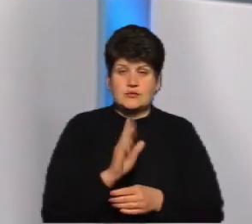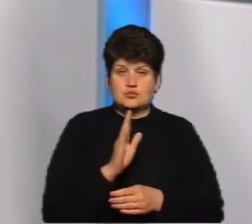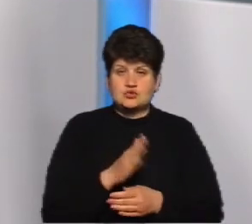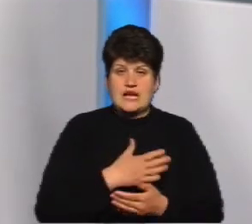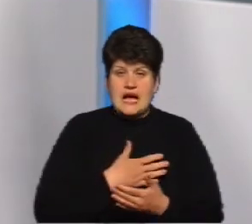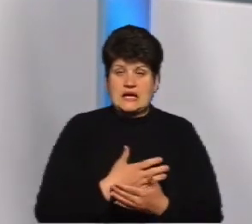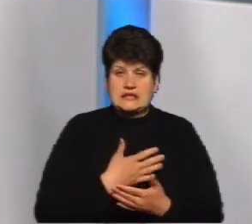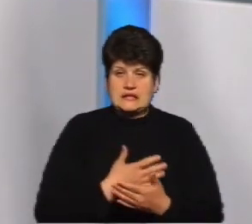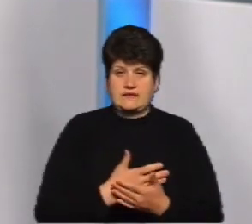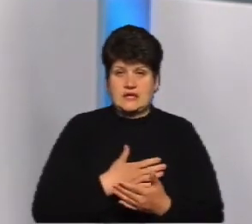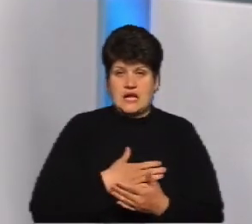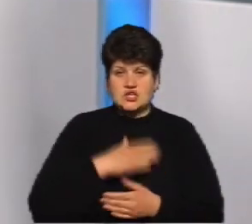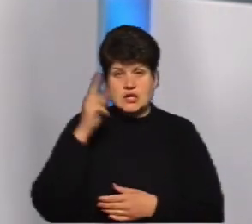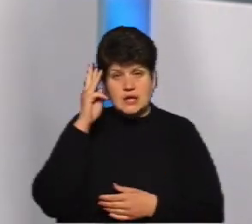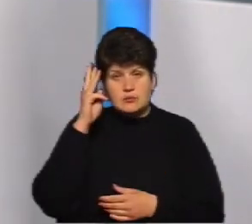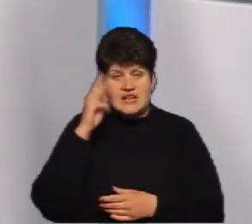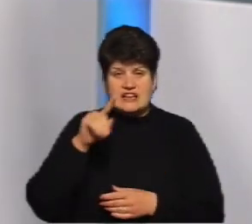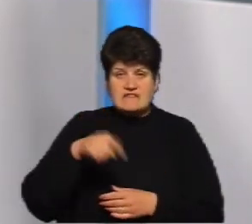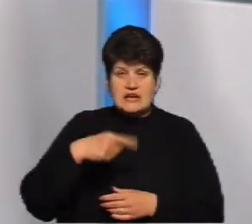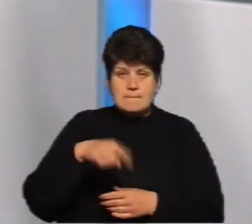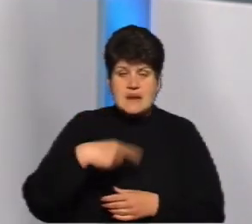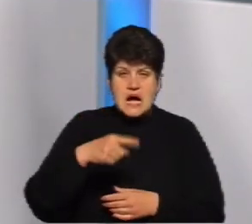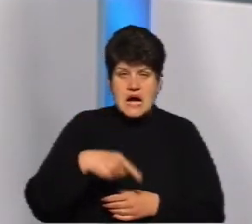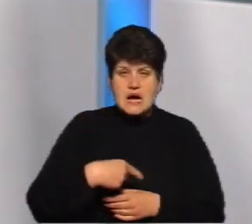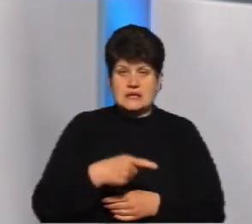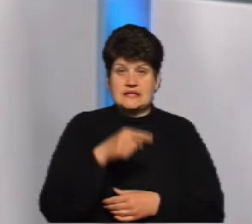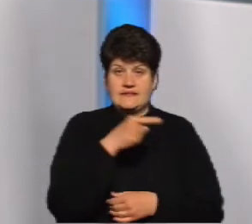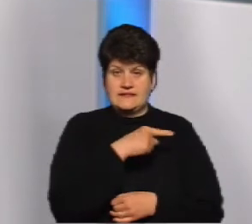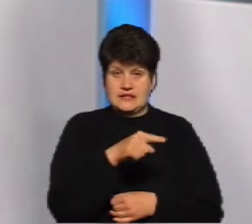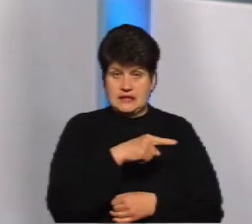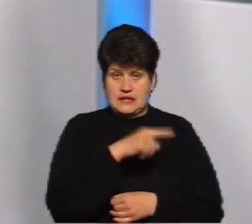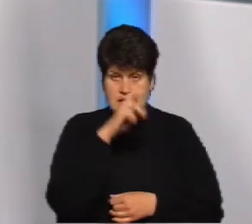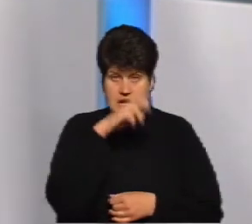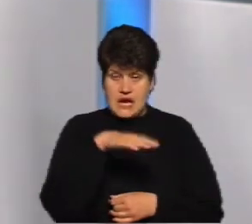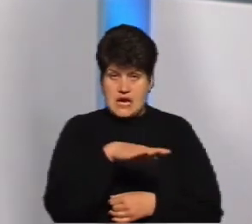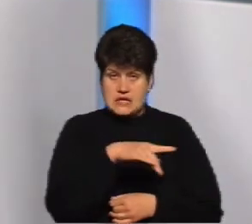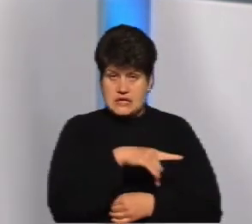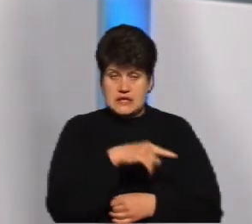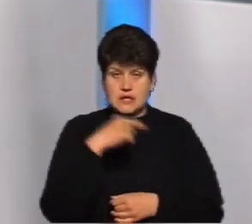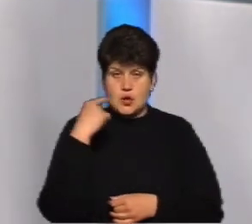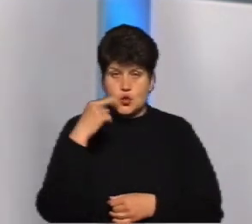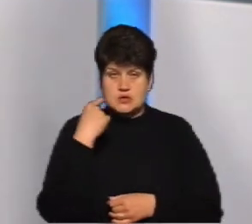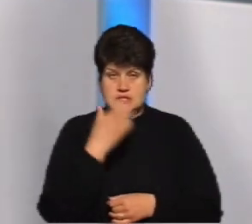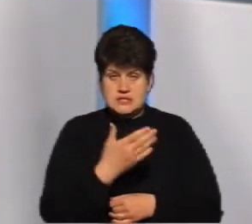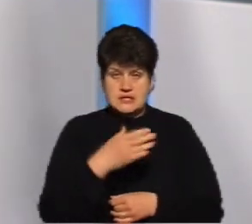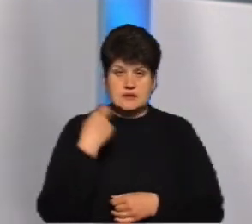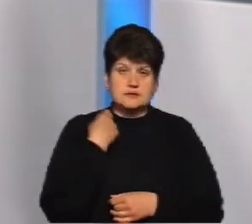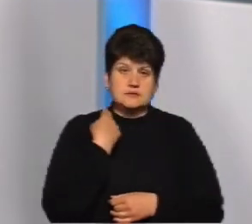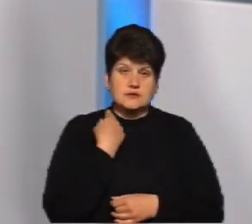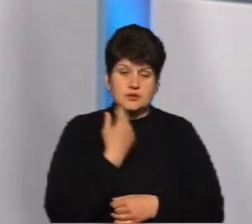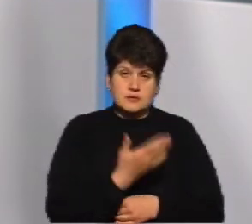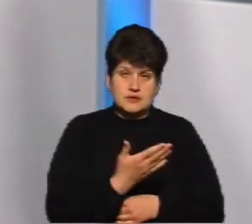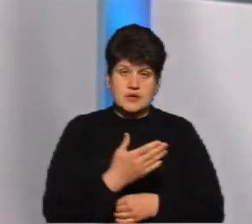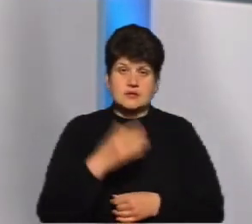наші дипломати вимагати від тих країн Російська Федерація, Велика Британія, Сполучені